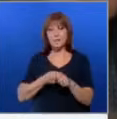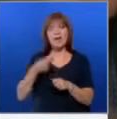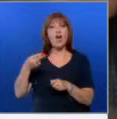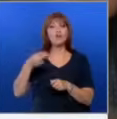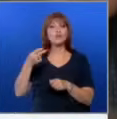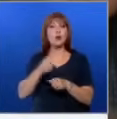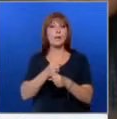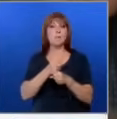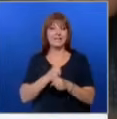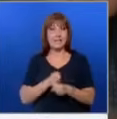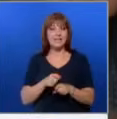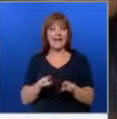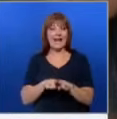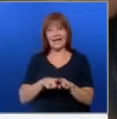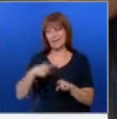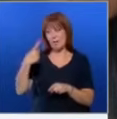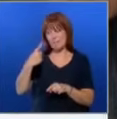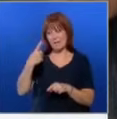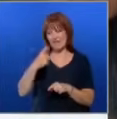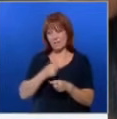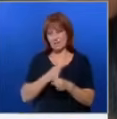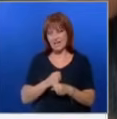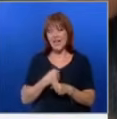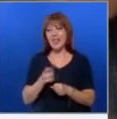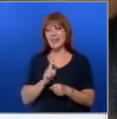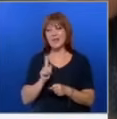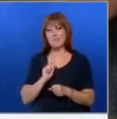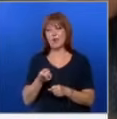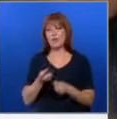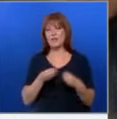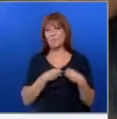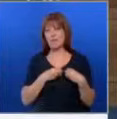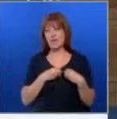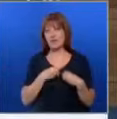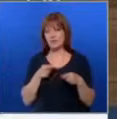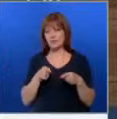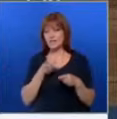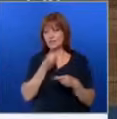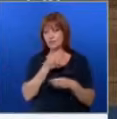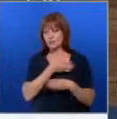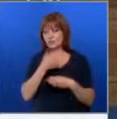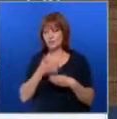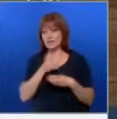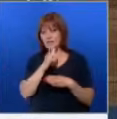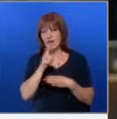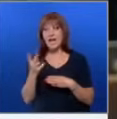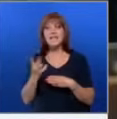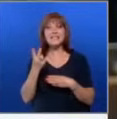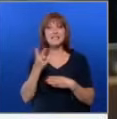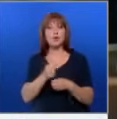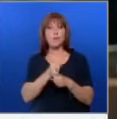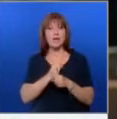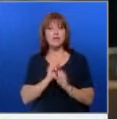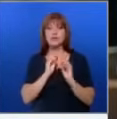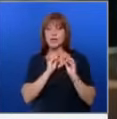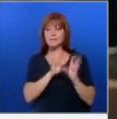мандат, както искаха да направим първи мандат. И не мога да повярвам, че това се случи в последния момент, но за втория мандат ще пуснем писма